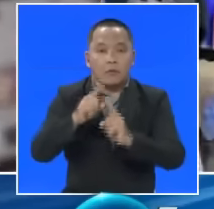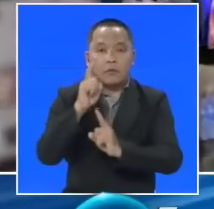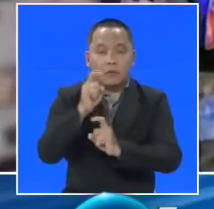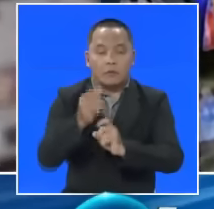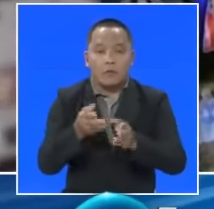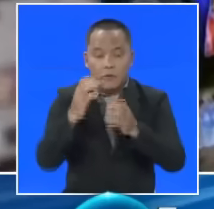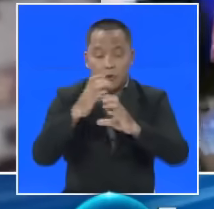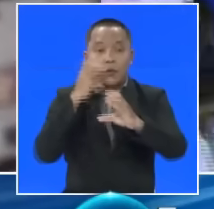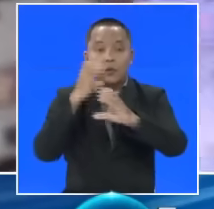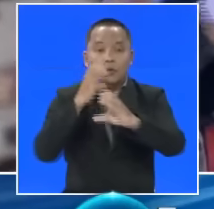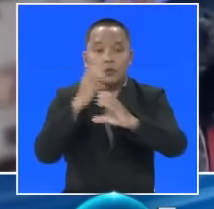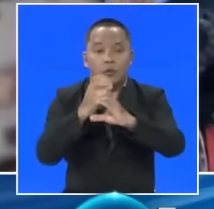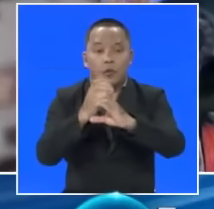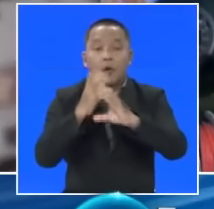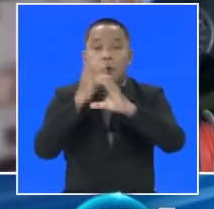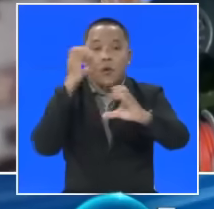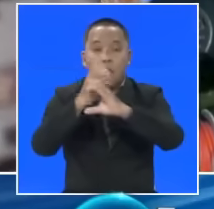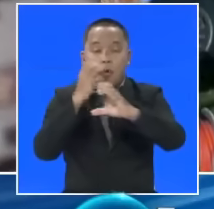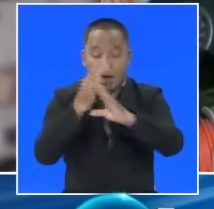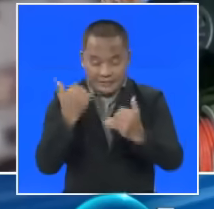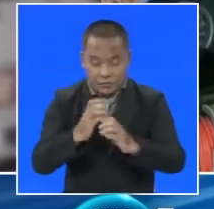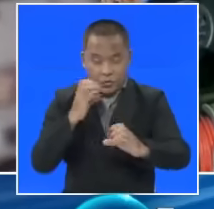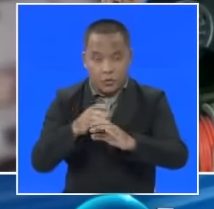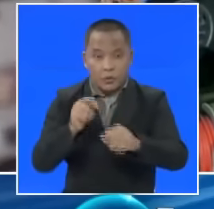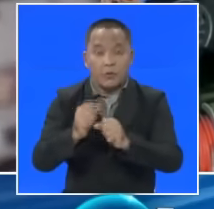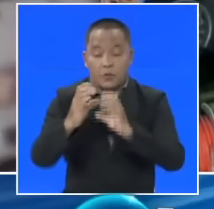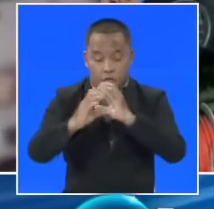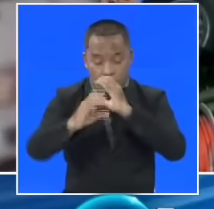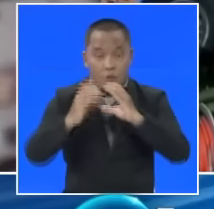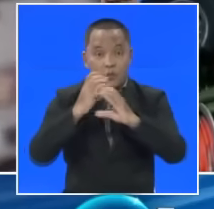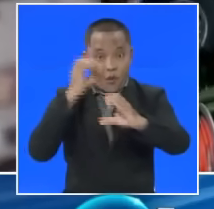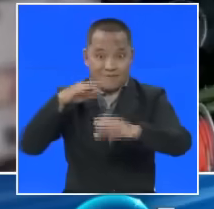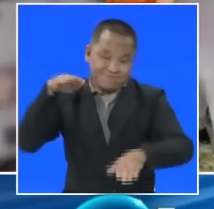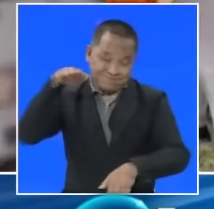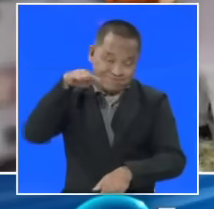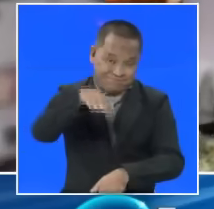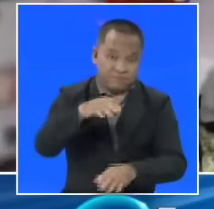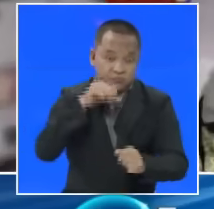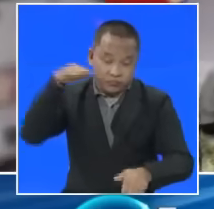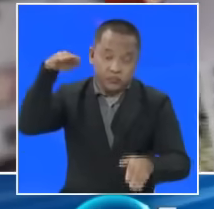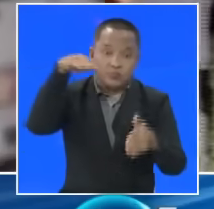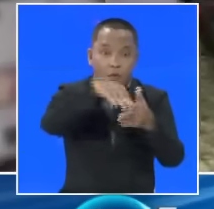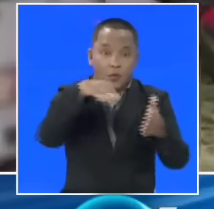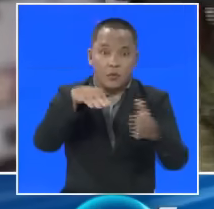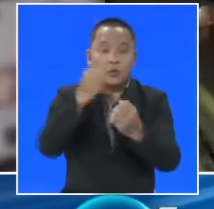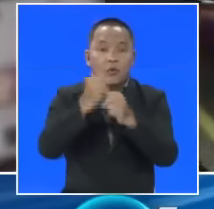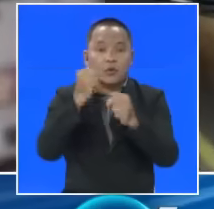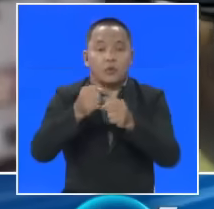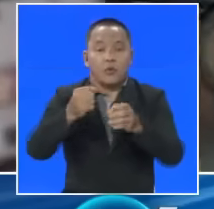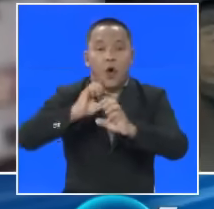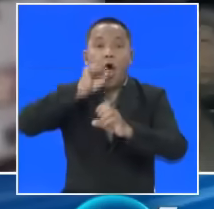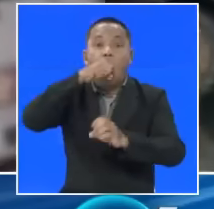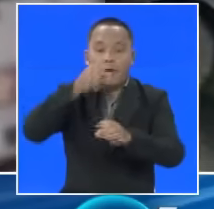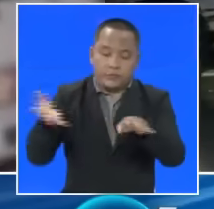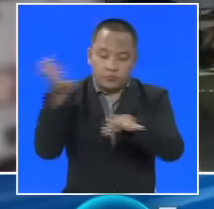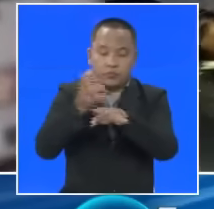คุณระพีพันธุชมอุบัติเหตุครั้งนี้นะคะคือมีรถบัสนี่แหละค่ะคันนี้นี่แหละค่ะขับพุ่งไปชนกับรถบรรทุกอ้อยเห